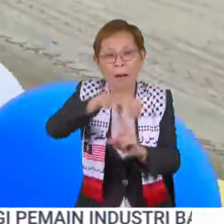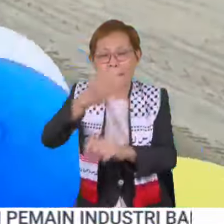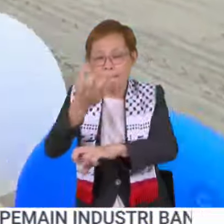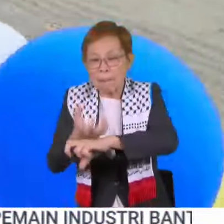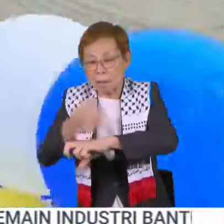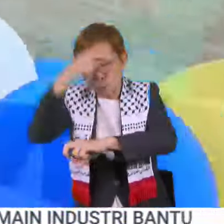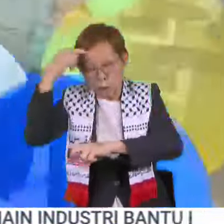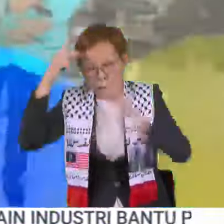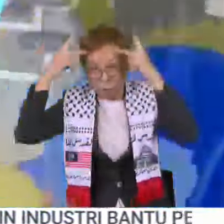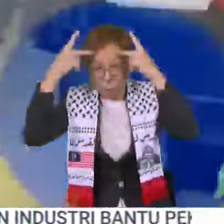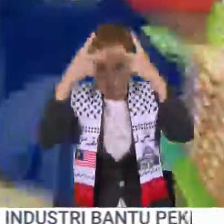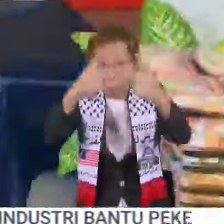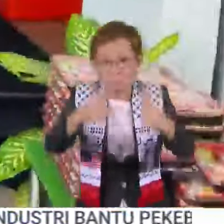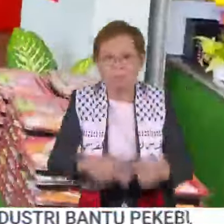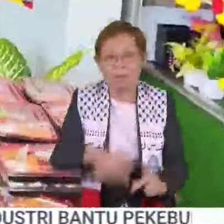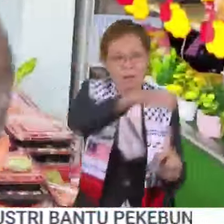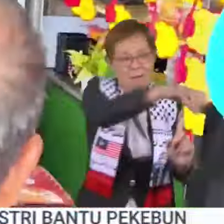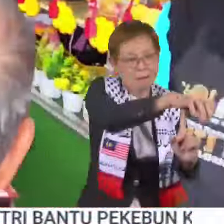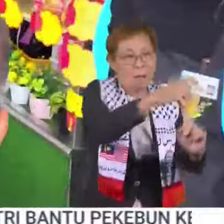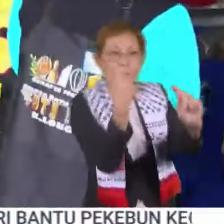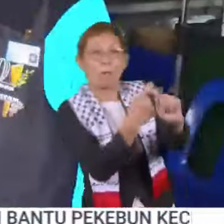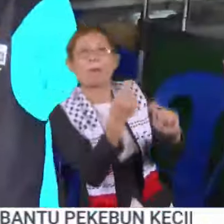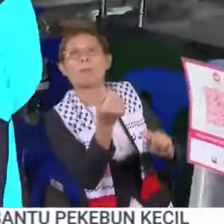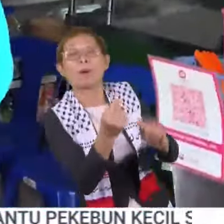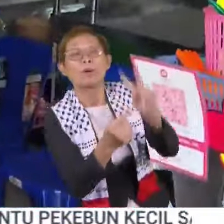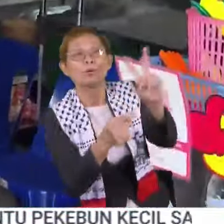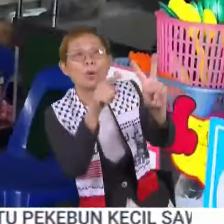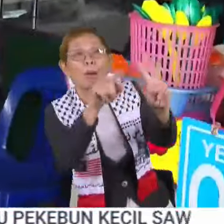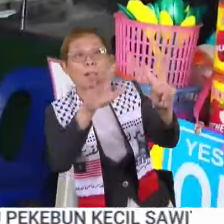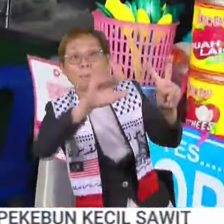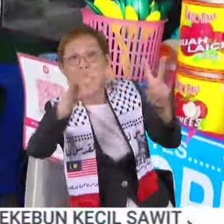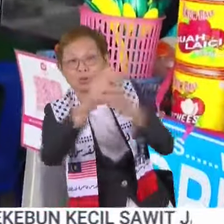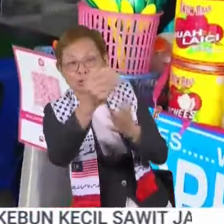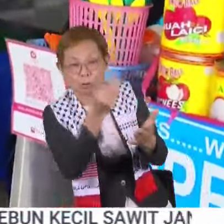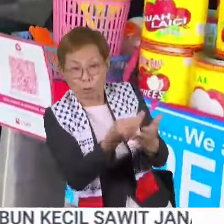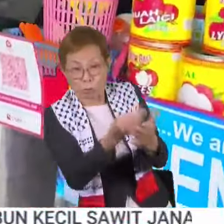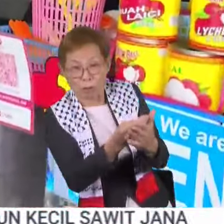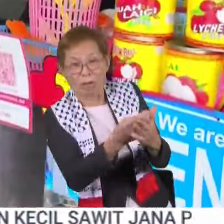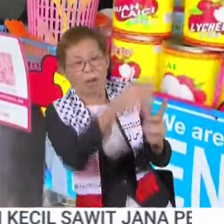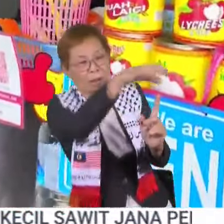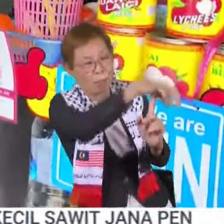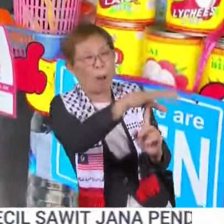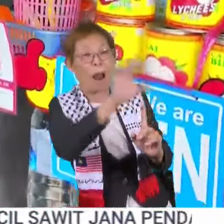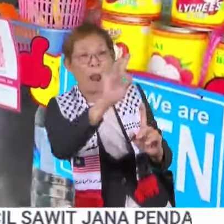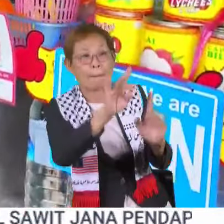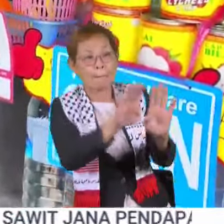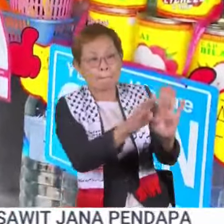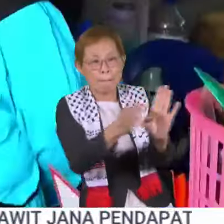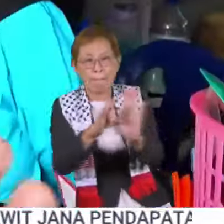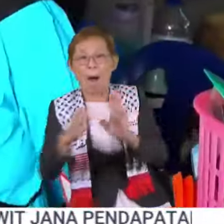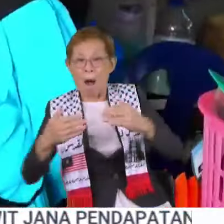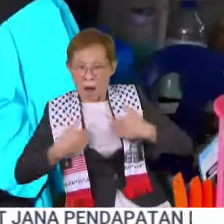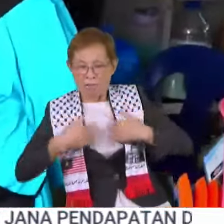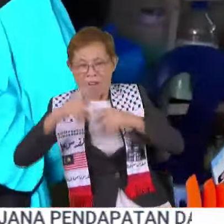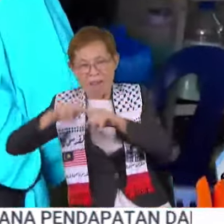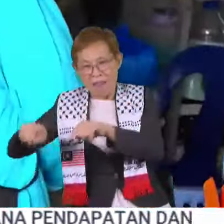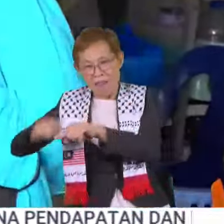hitam di Kuantan gerai yang dibina dengan kos r.5 juta itu mempunyai lapan pintu dilengkapi dengan